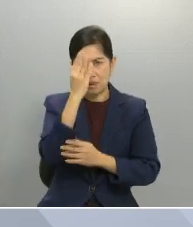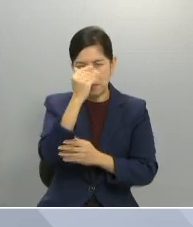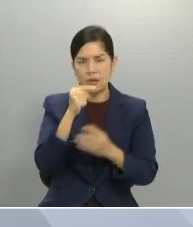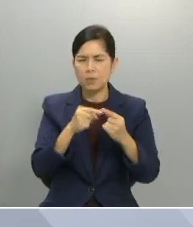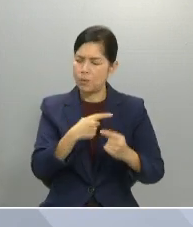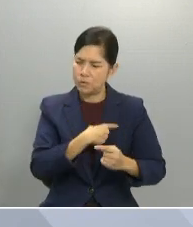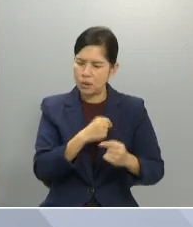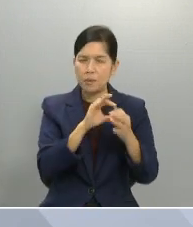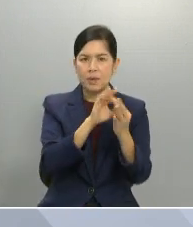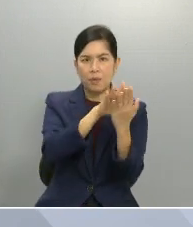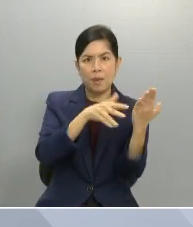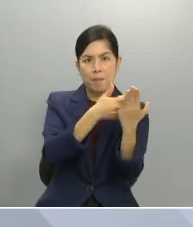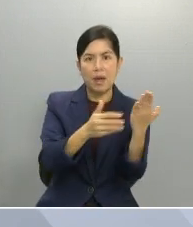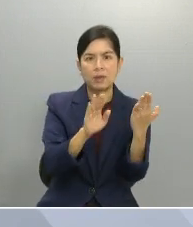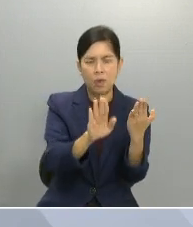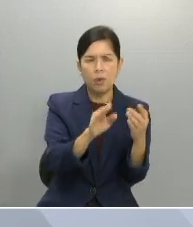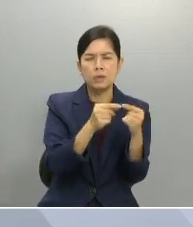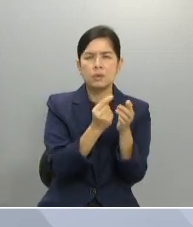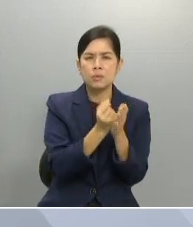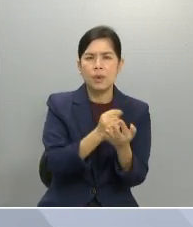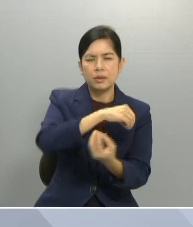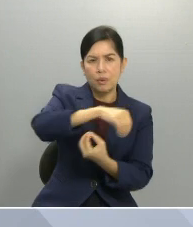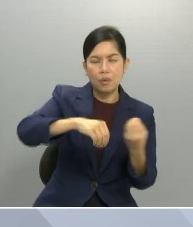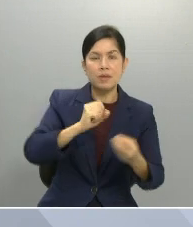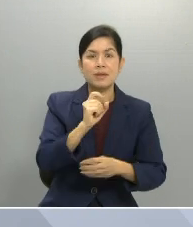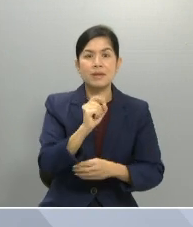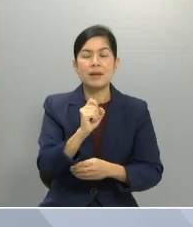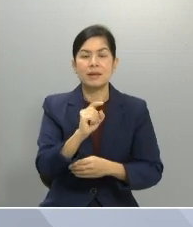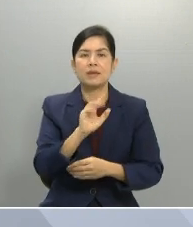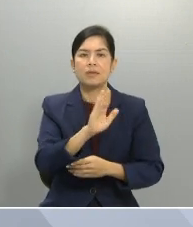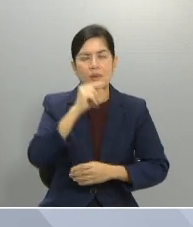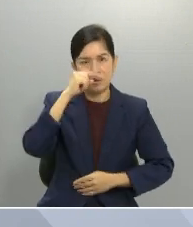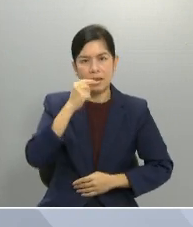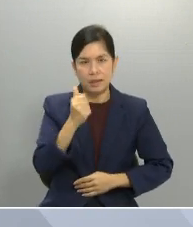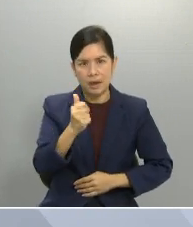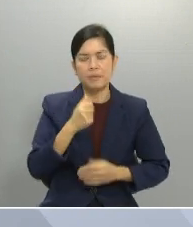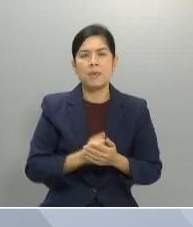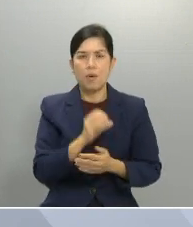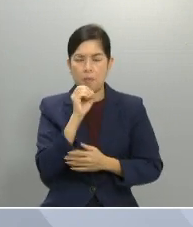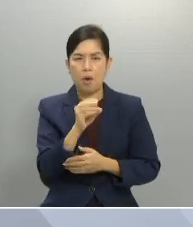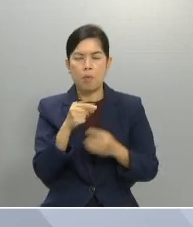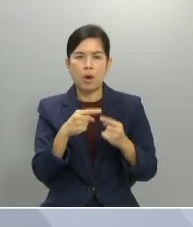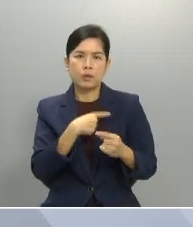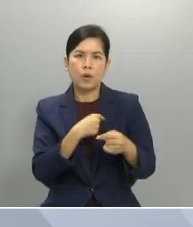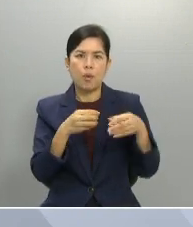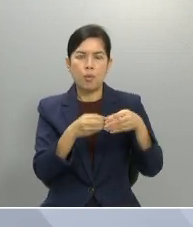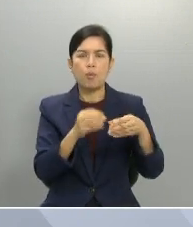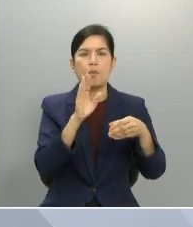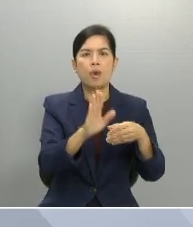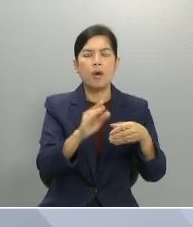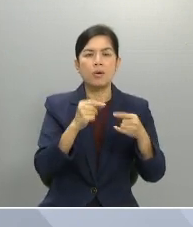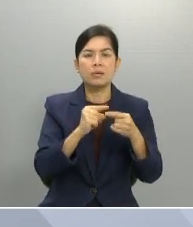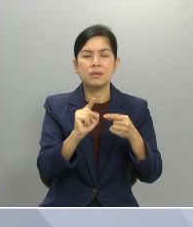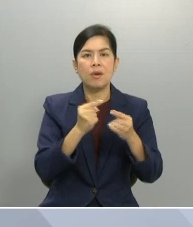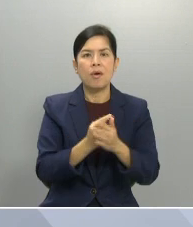ไขปัญหาราคาสินค้าทางการเกษตรได้ขณะที่บางส่วนก็บอกว่าก็ชื่นชอบผลงานของตระกูลชินวัตรค่ะนั่นแหละฮะท่านผู้ชมจะเห็นนะ